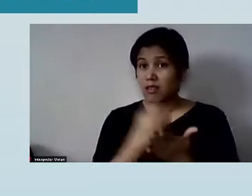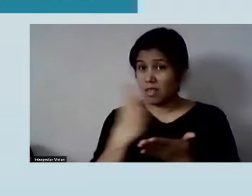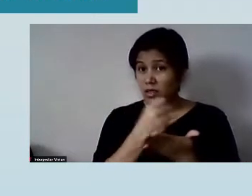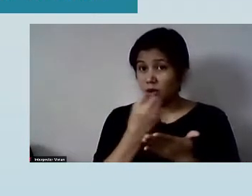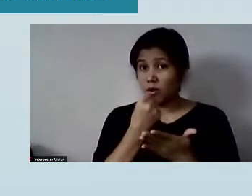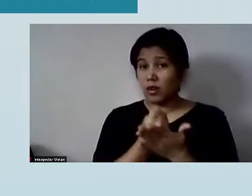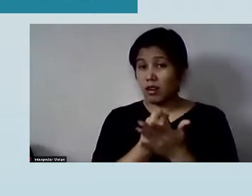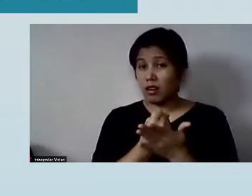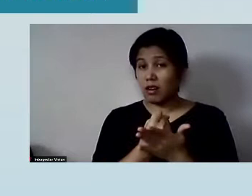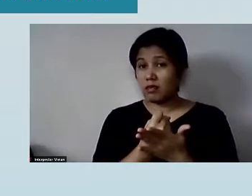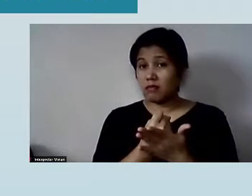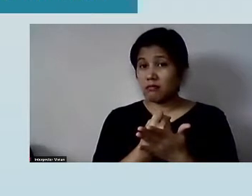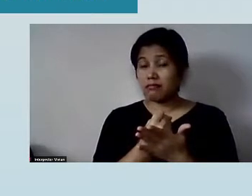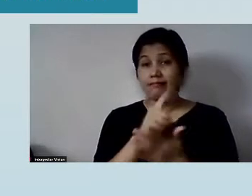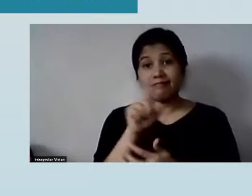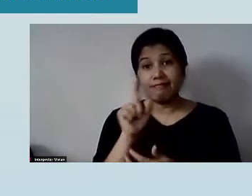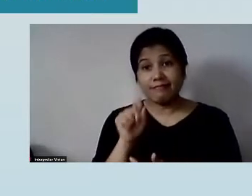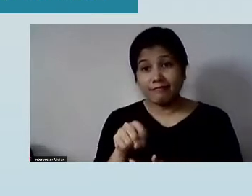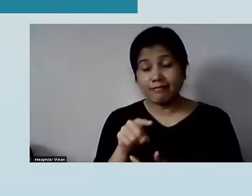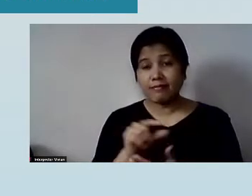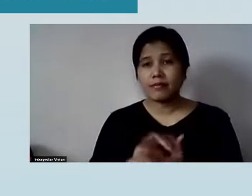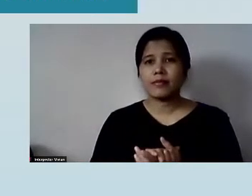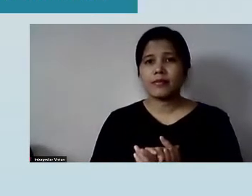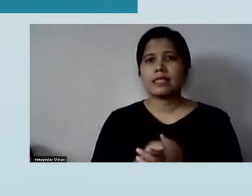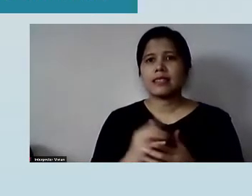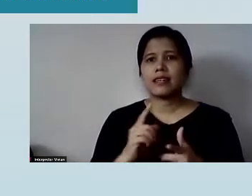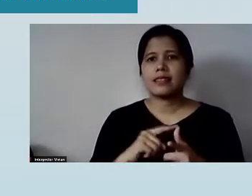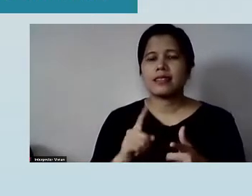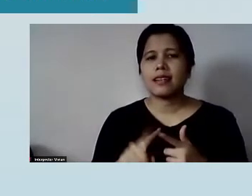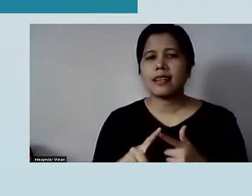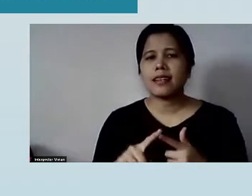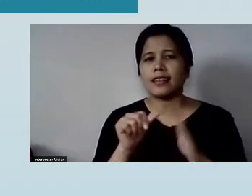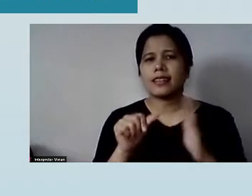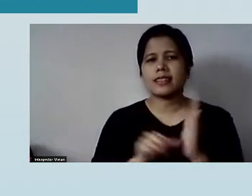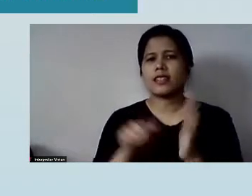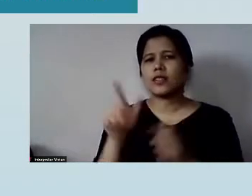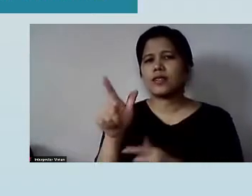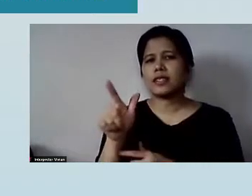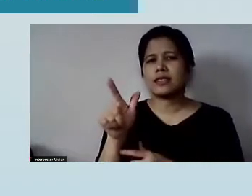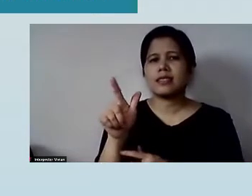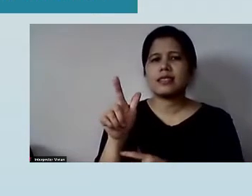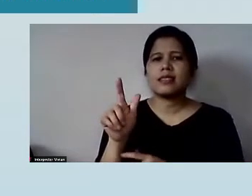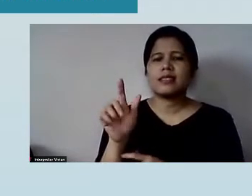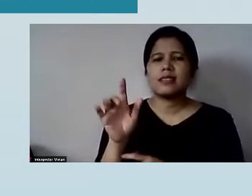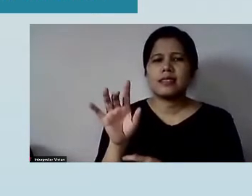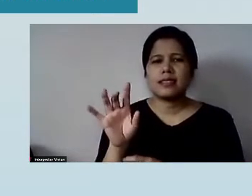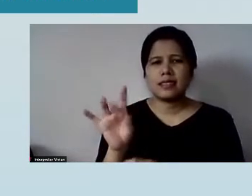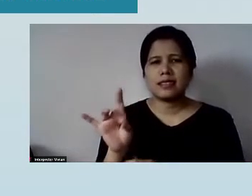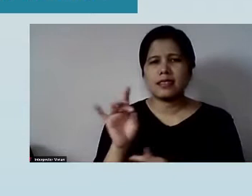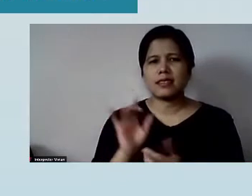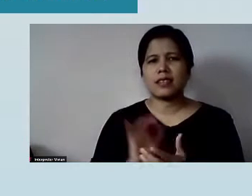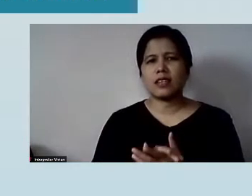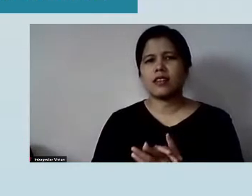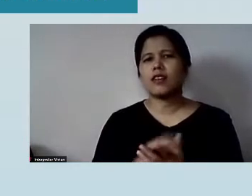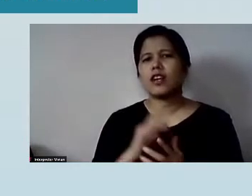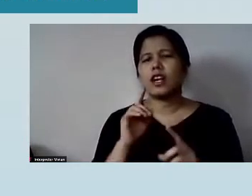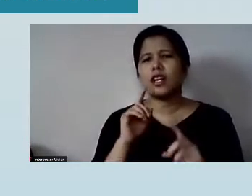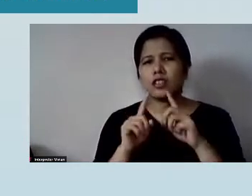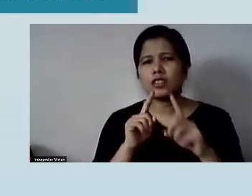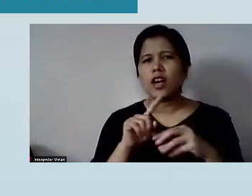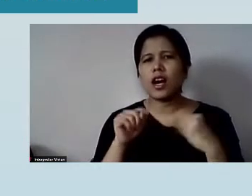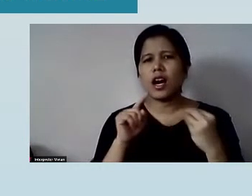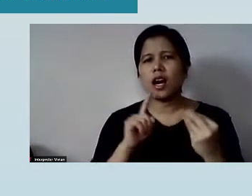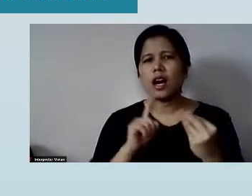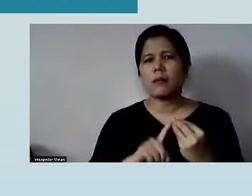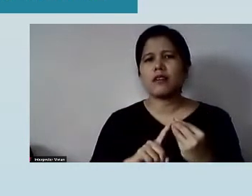compensation, remuneration? And then under Article 28 naman, you're talking here yung